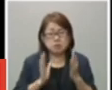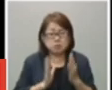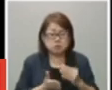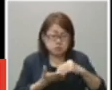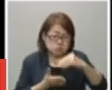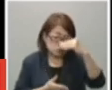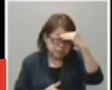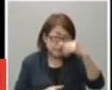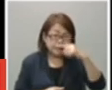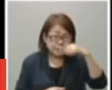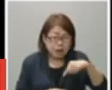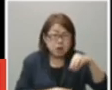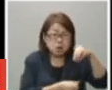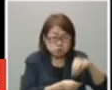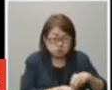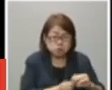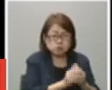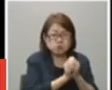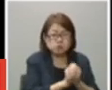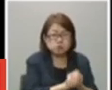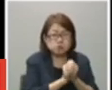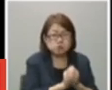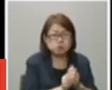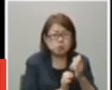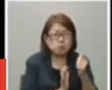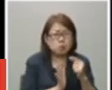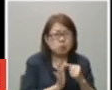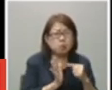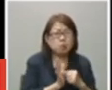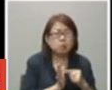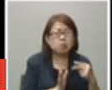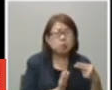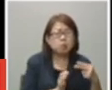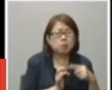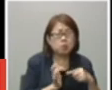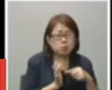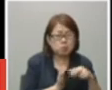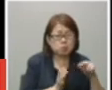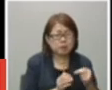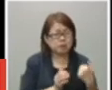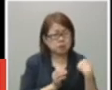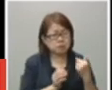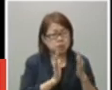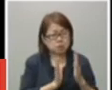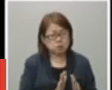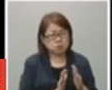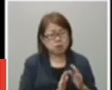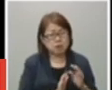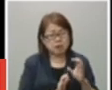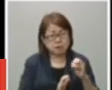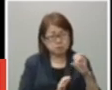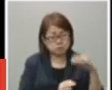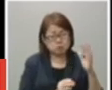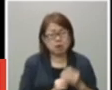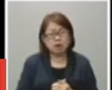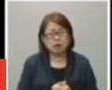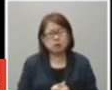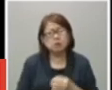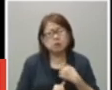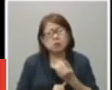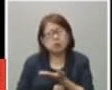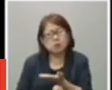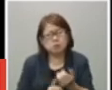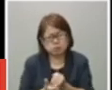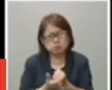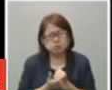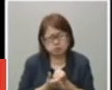นไทยที่ยังติดอยู่ในอู่ฮั่นนะคะประมาณ50คนได้นะคะแต่ยังไงก็รบกวนทุกท่านช่วยเหลือเรา